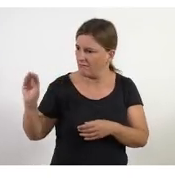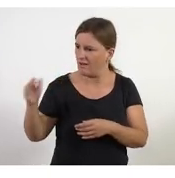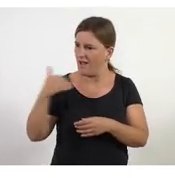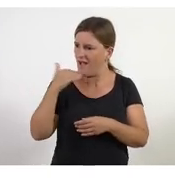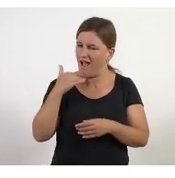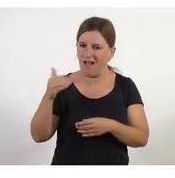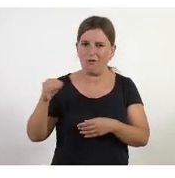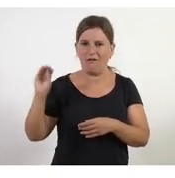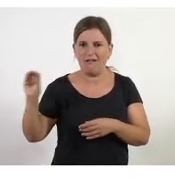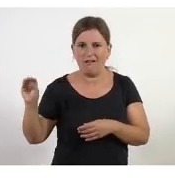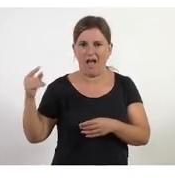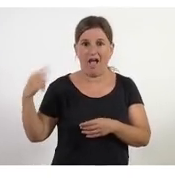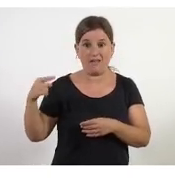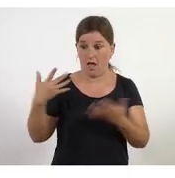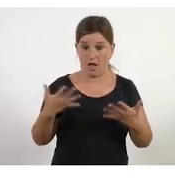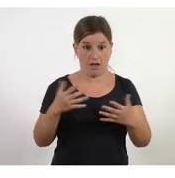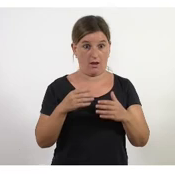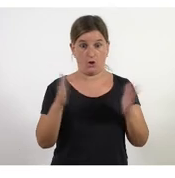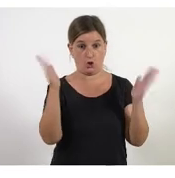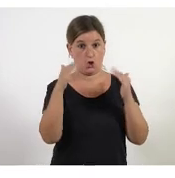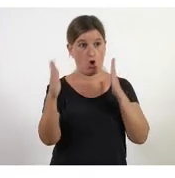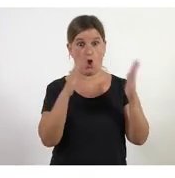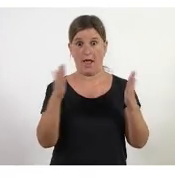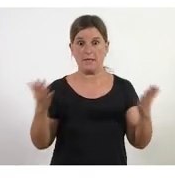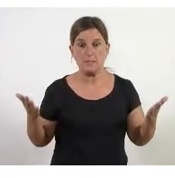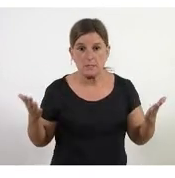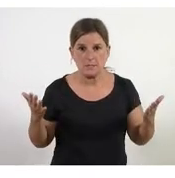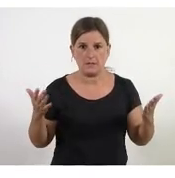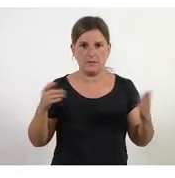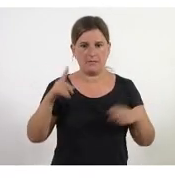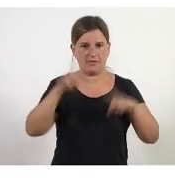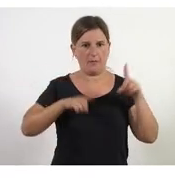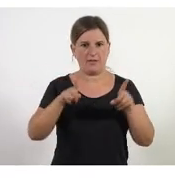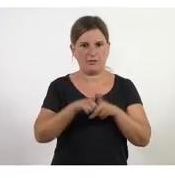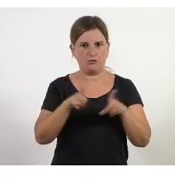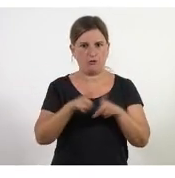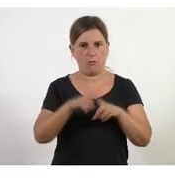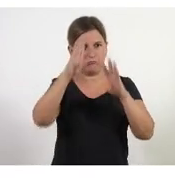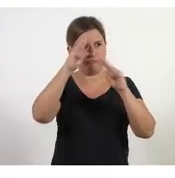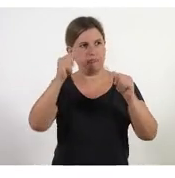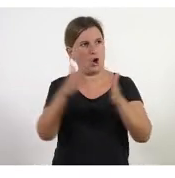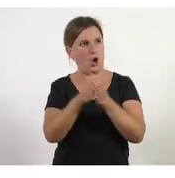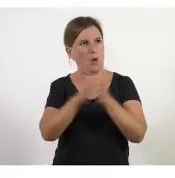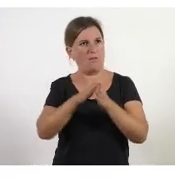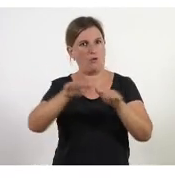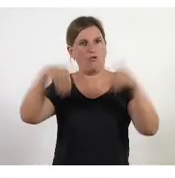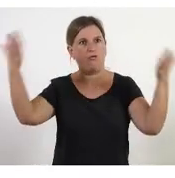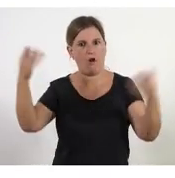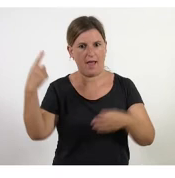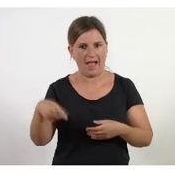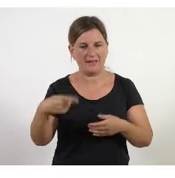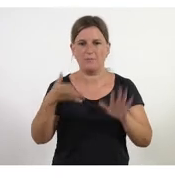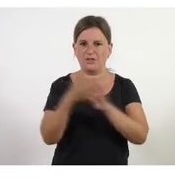cosa en qualsevol moment, fa que no la escriguis, fa que no la tinguis present. I aquest ajustament sí que en el seu